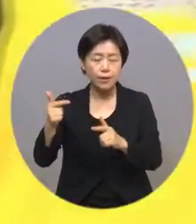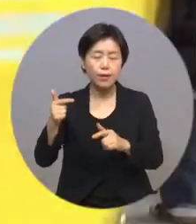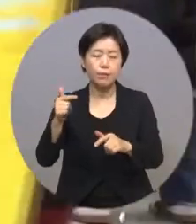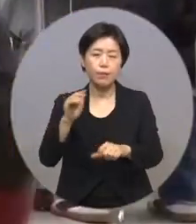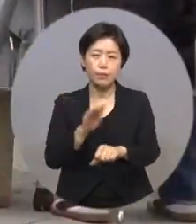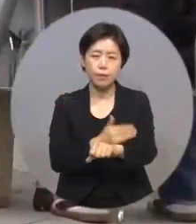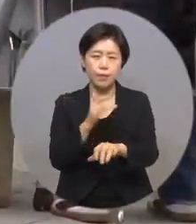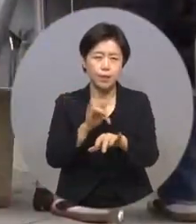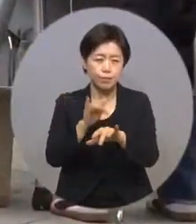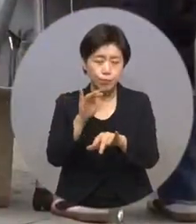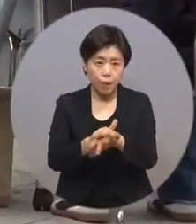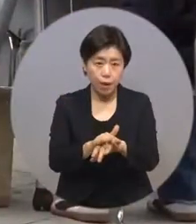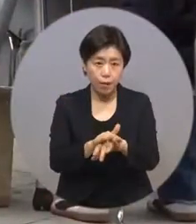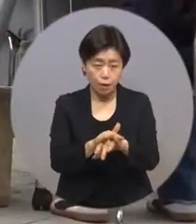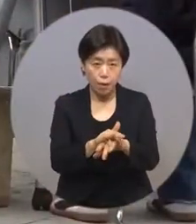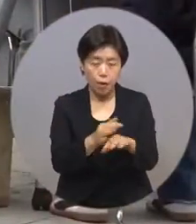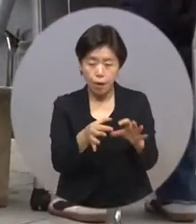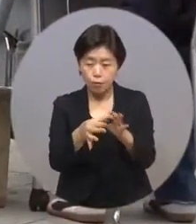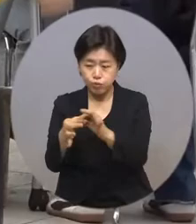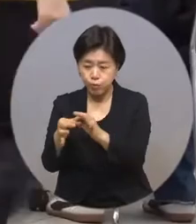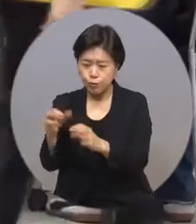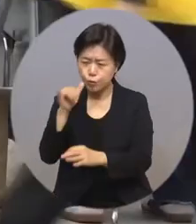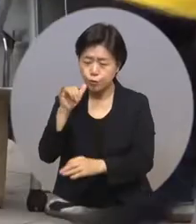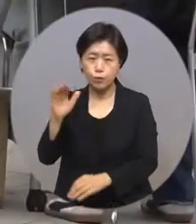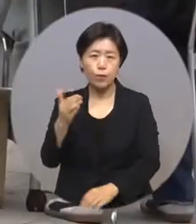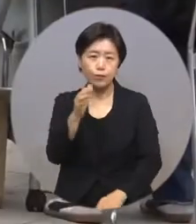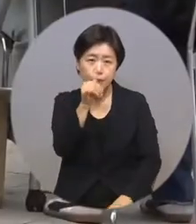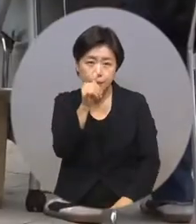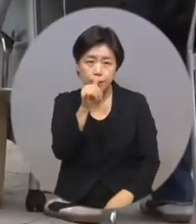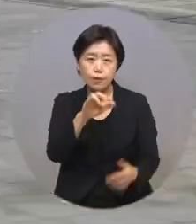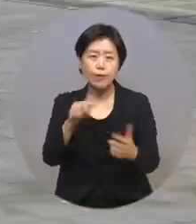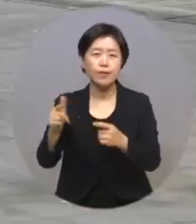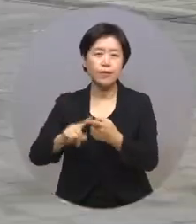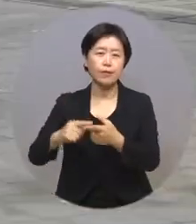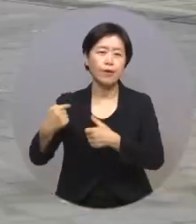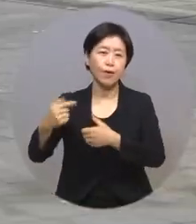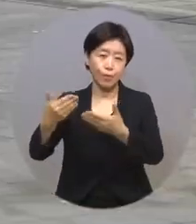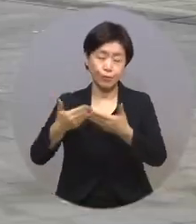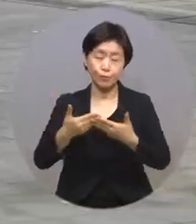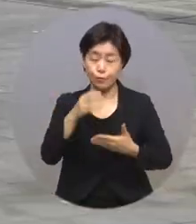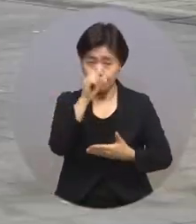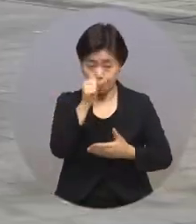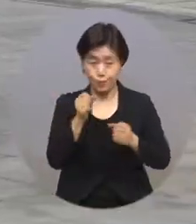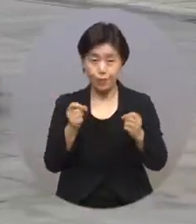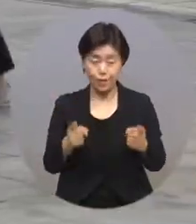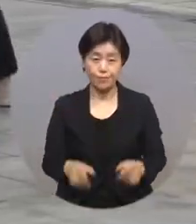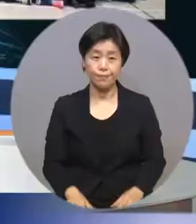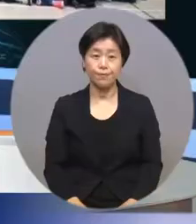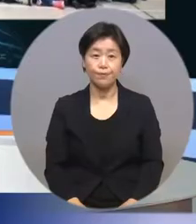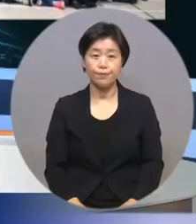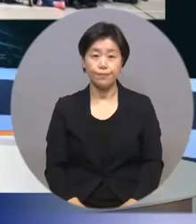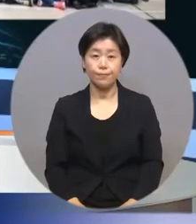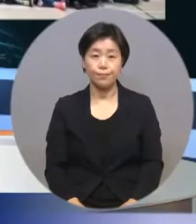습관이 중독일 수도 있다는 것을 알려주는 소중한 시간입니다. 복지TV 뉴스